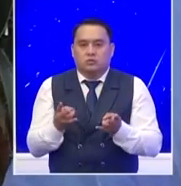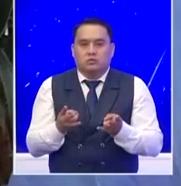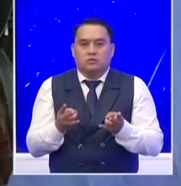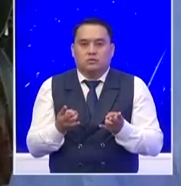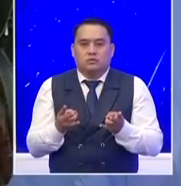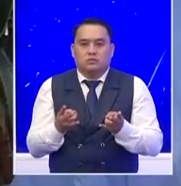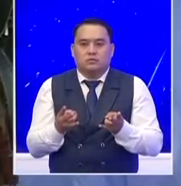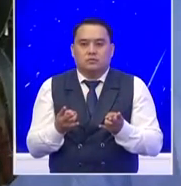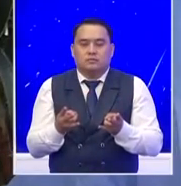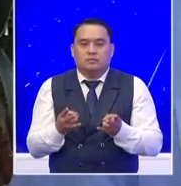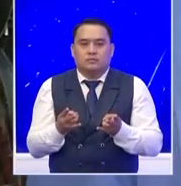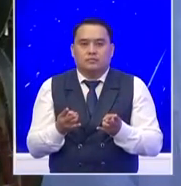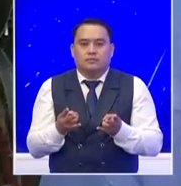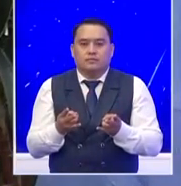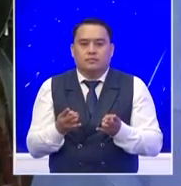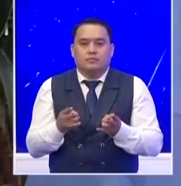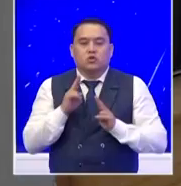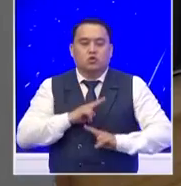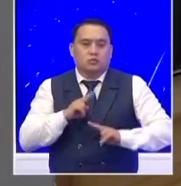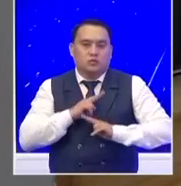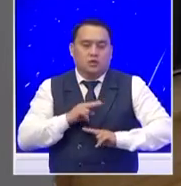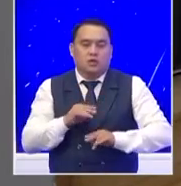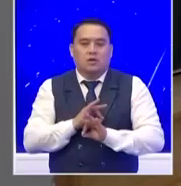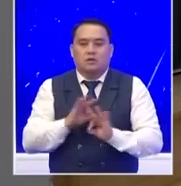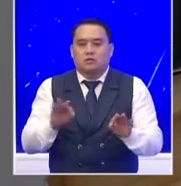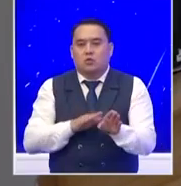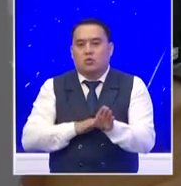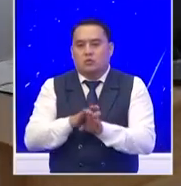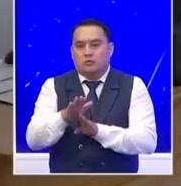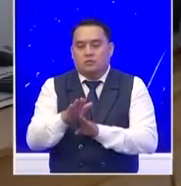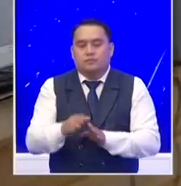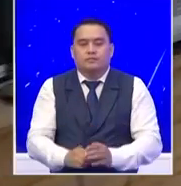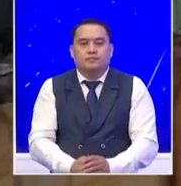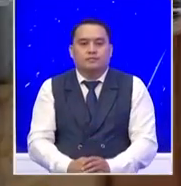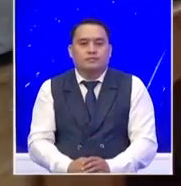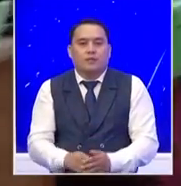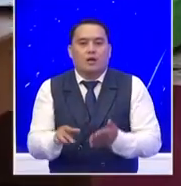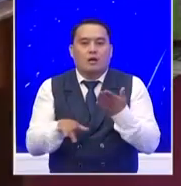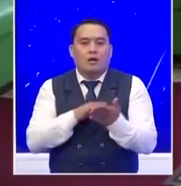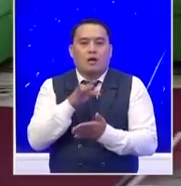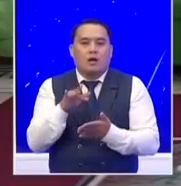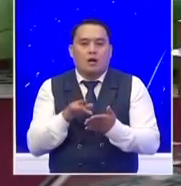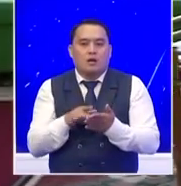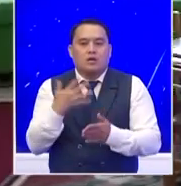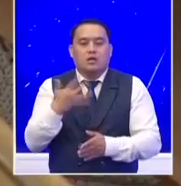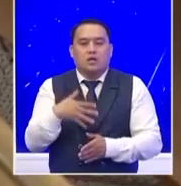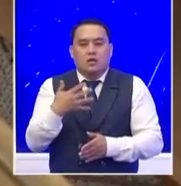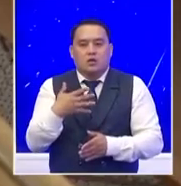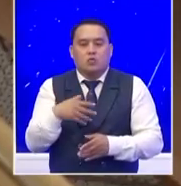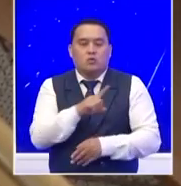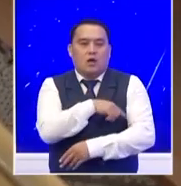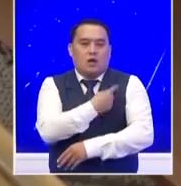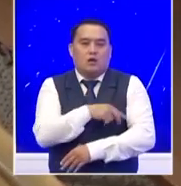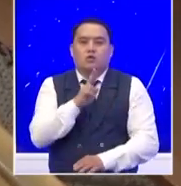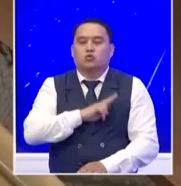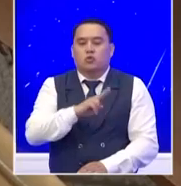болғандық, шын пейілмен беріліп істегендер өз жұмыстарына. Қалалық емханада 15 педиатр участігі бар. Онда 50-ге тарта дәрігер жұмыс